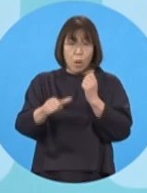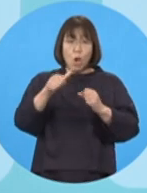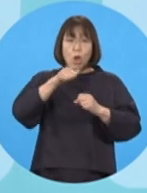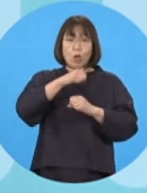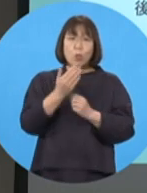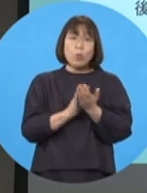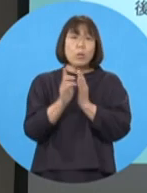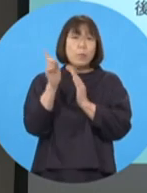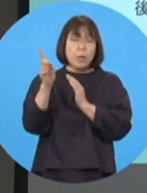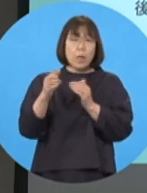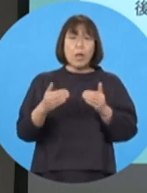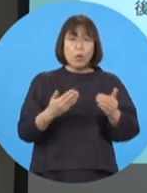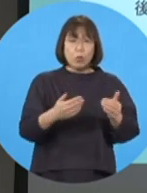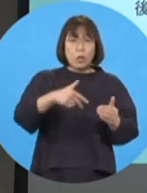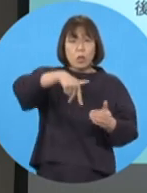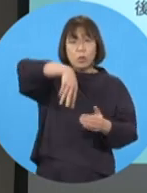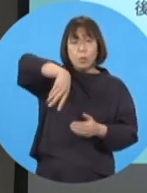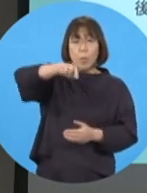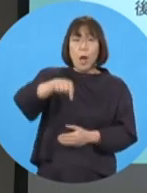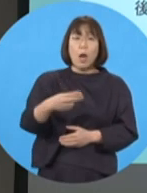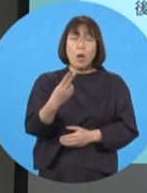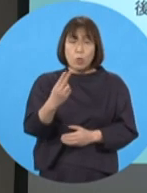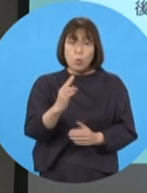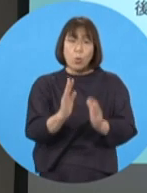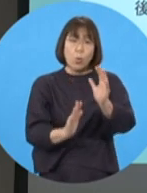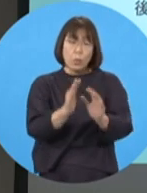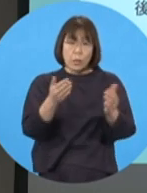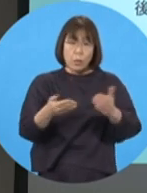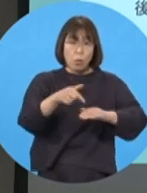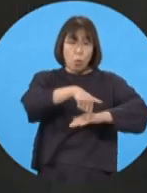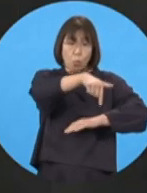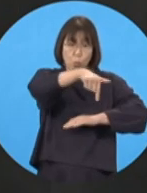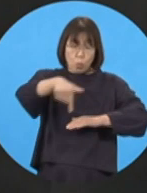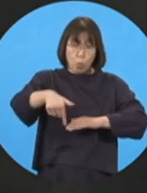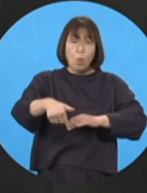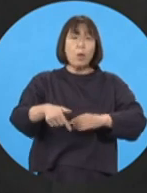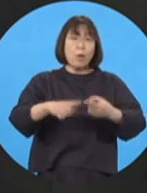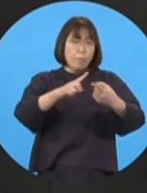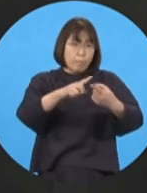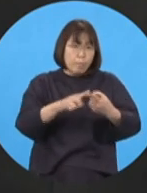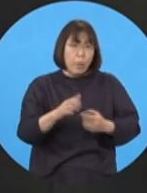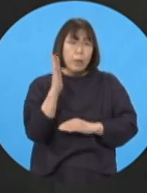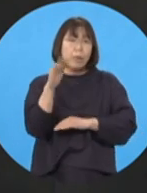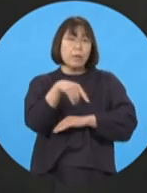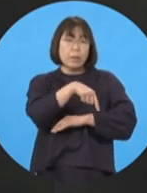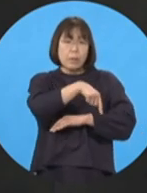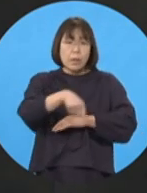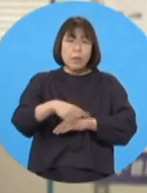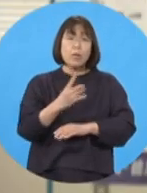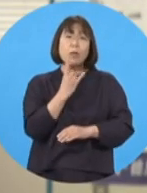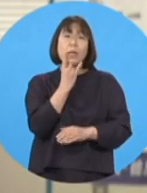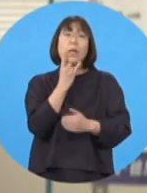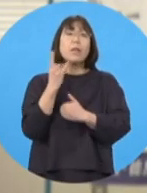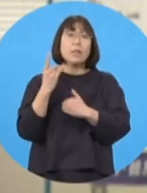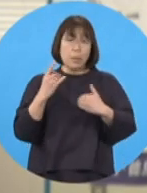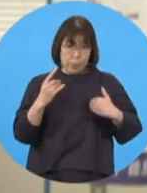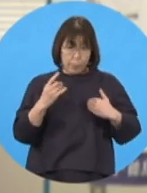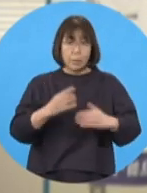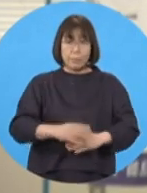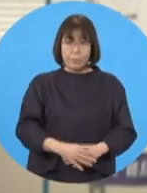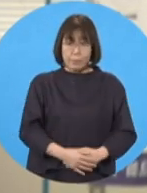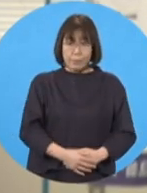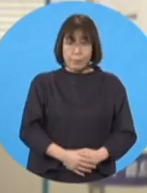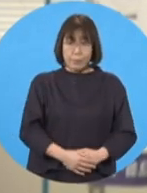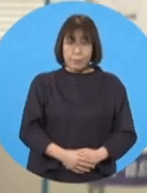県が進めているスマート林業プロジェクト、それに付随した形での政策が期待できると思っております。 高校生